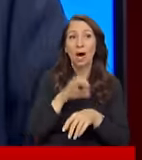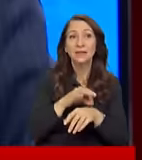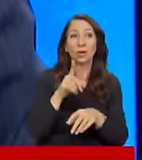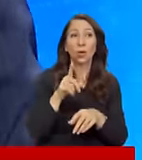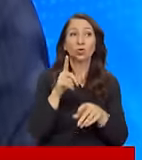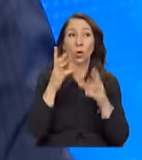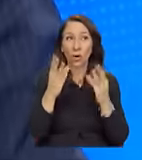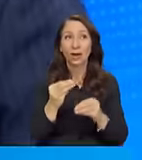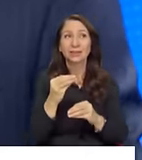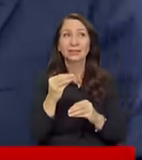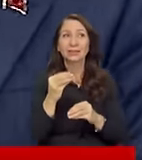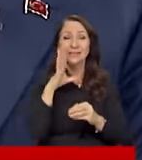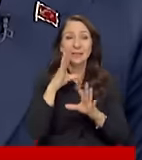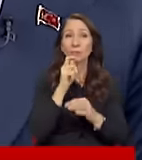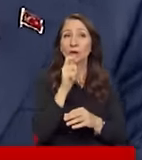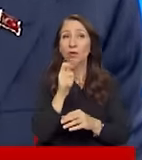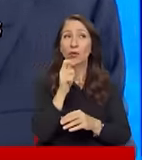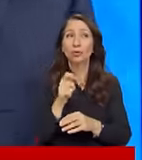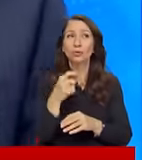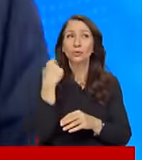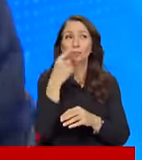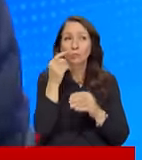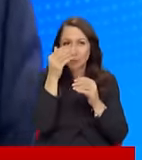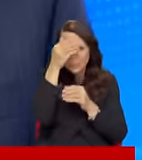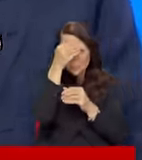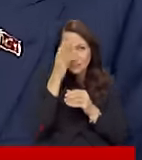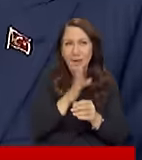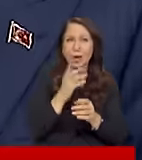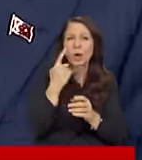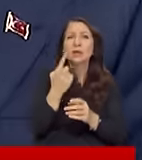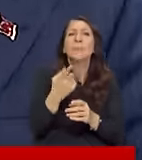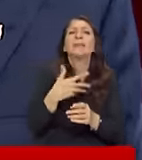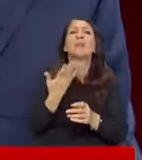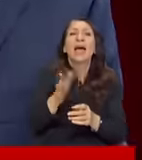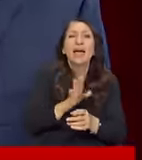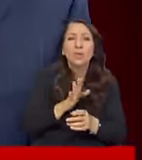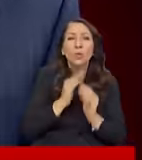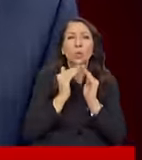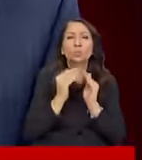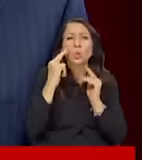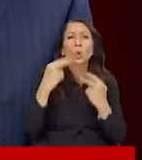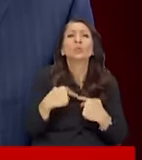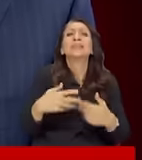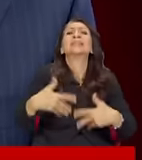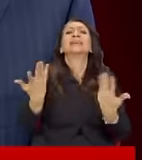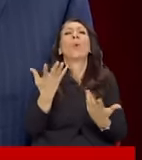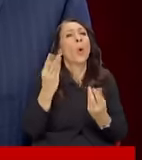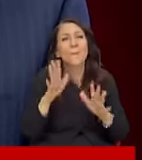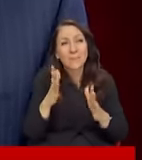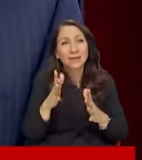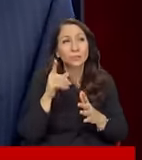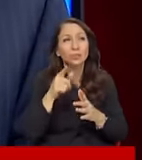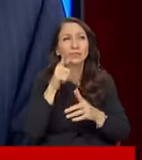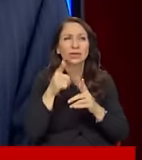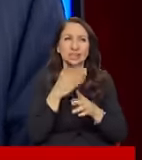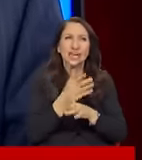orada bulunan kişiler, mikrofonu uzatıyoruz. Yüzünü saklayan var, göstermek istemeyen var. Belki evladına, belki komşusuna göstermek istemeyen var. Bu